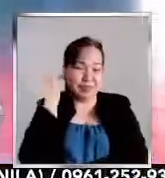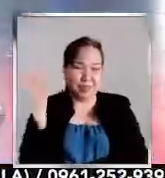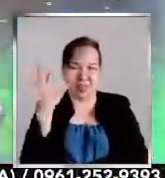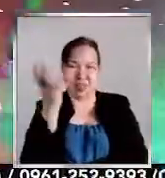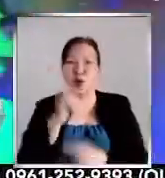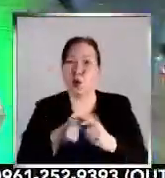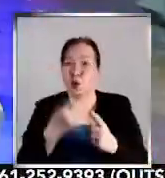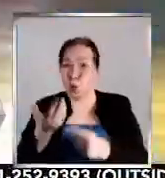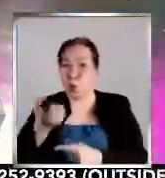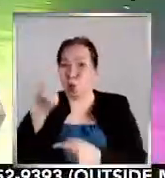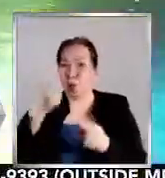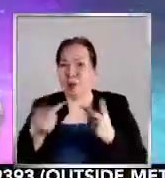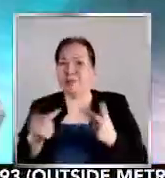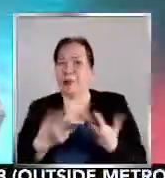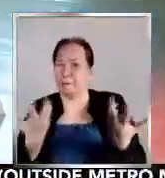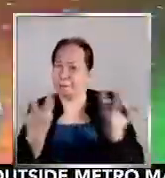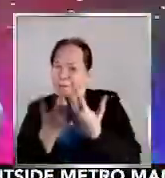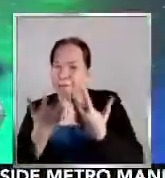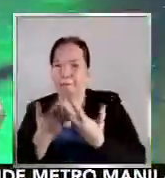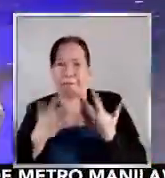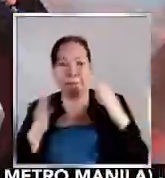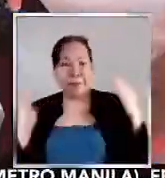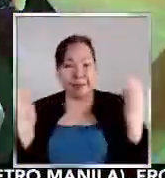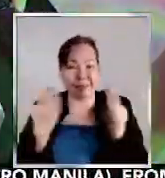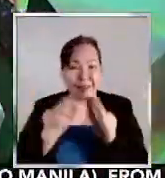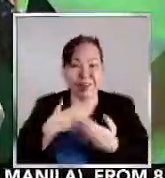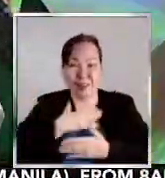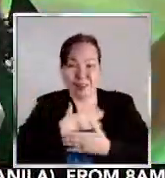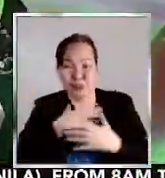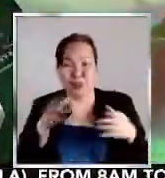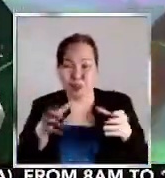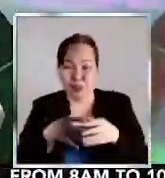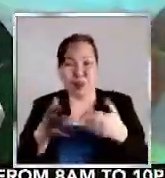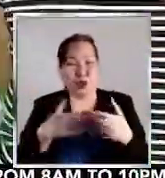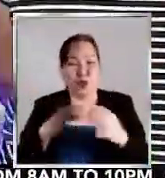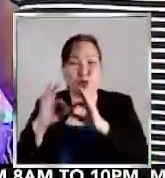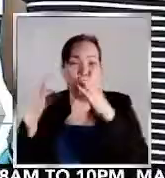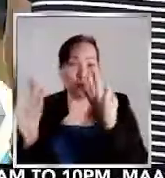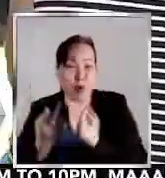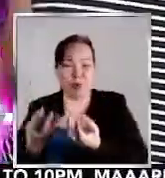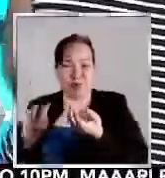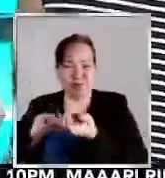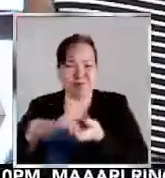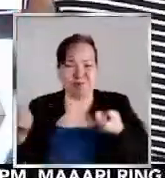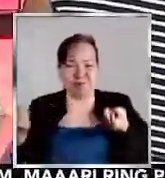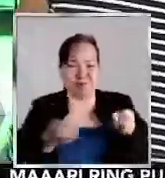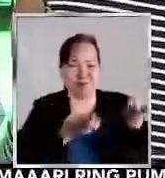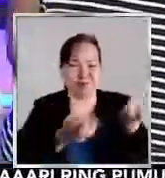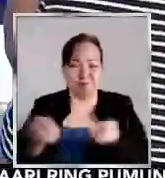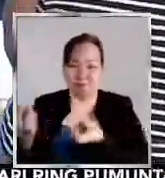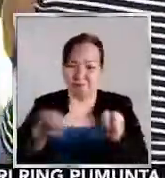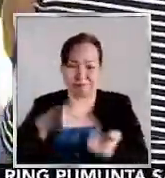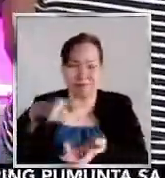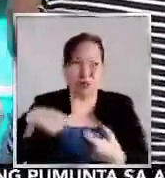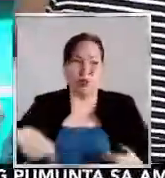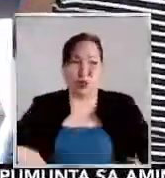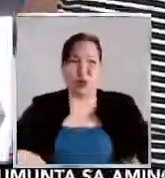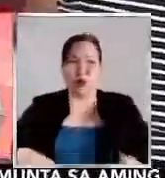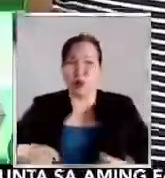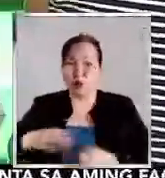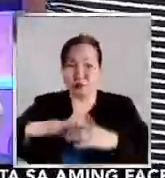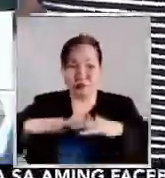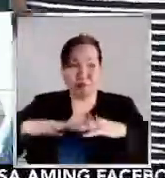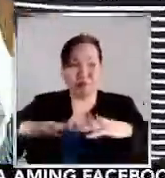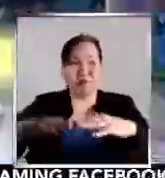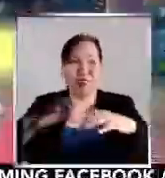sa bonding ng barkada, kundi bonding ng pamilya ang roller disco. Kaya naman ang kanilang skating rink, marami raw regular